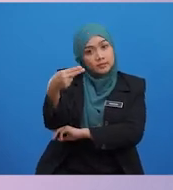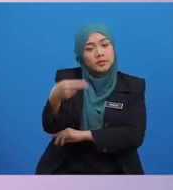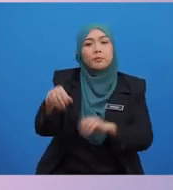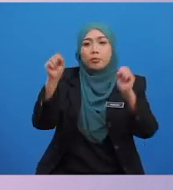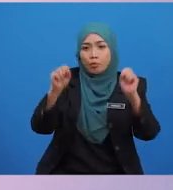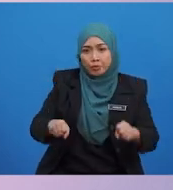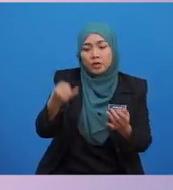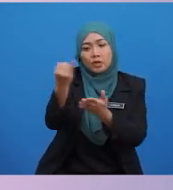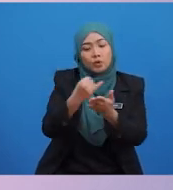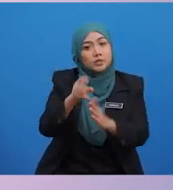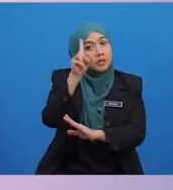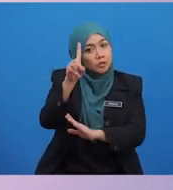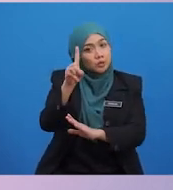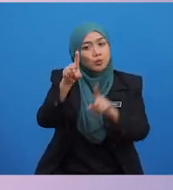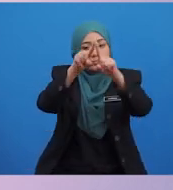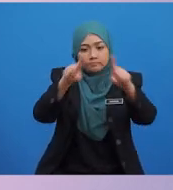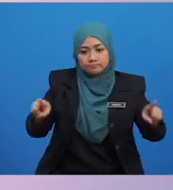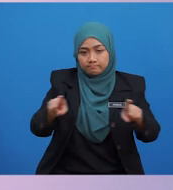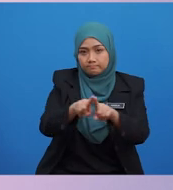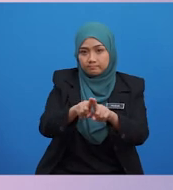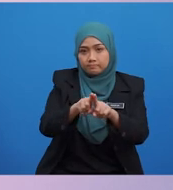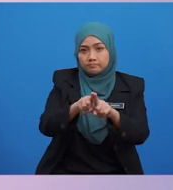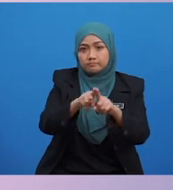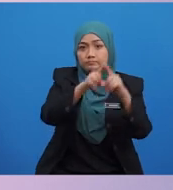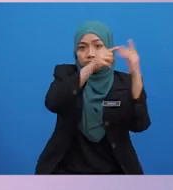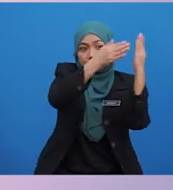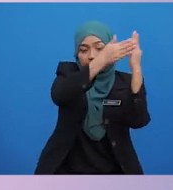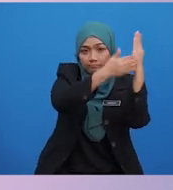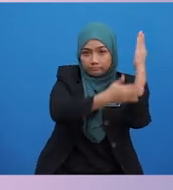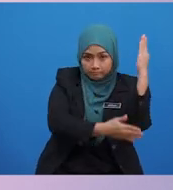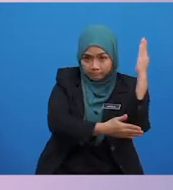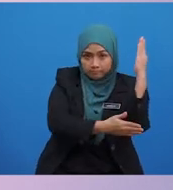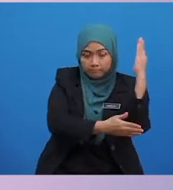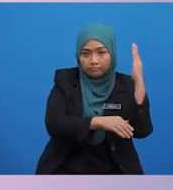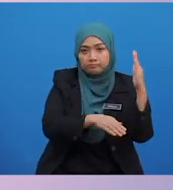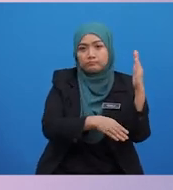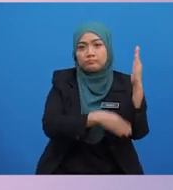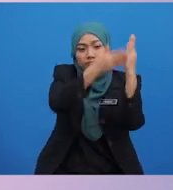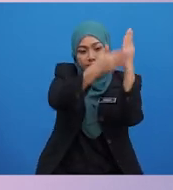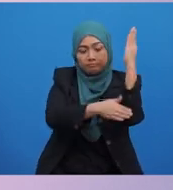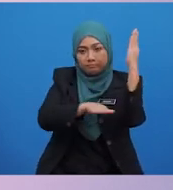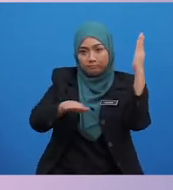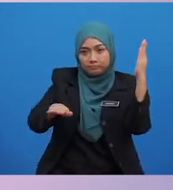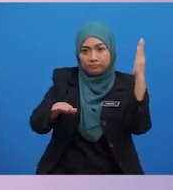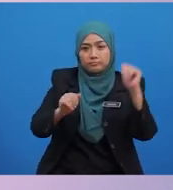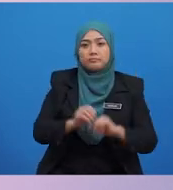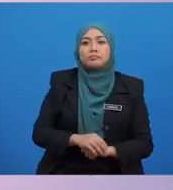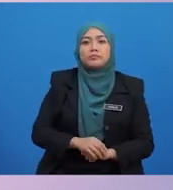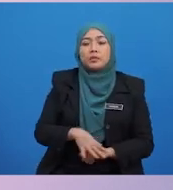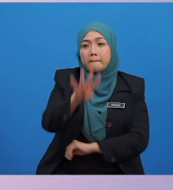dapat lukis satu segitiga Tegal BBC dengan sudut BDC =